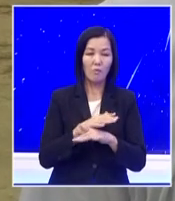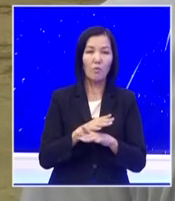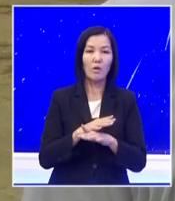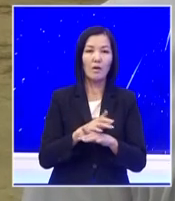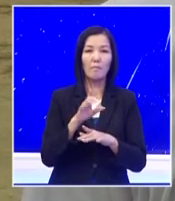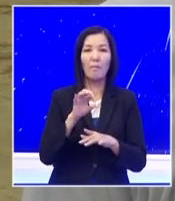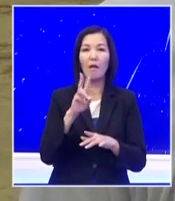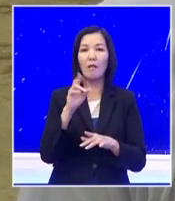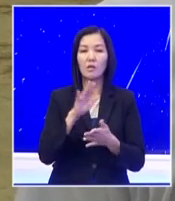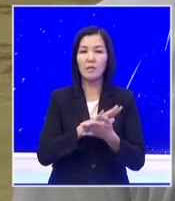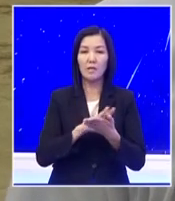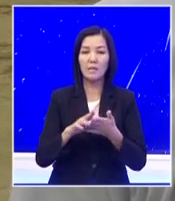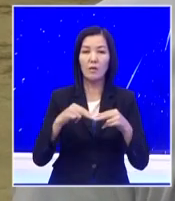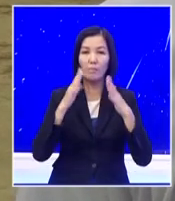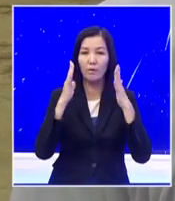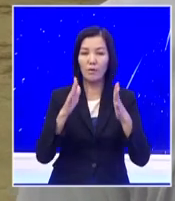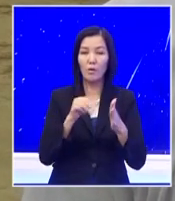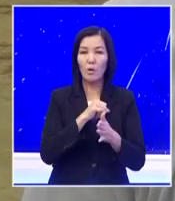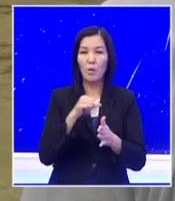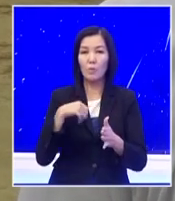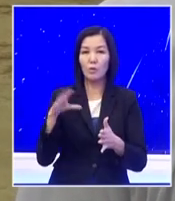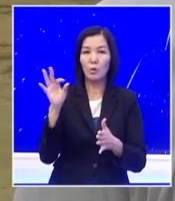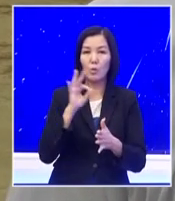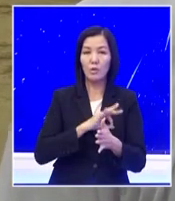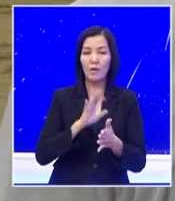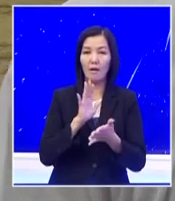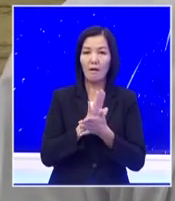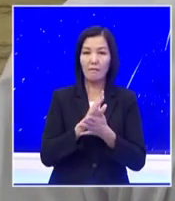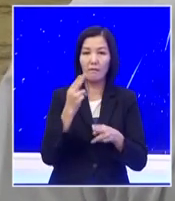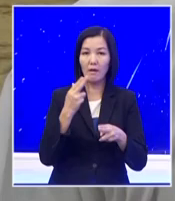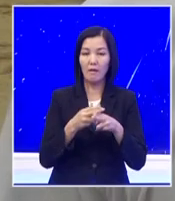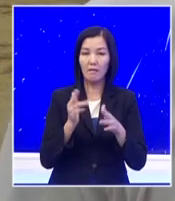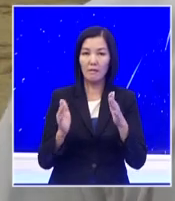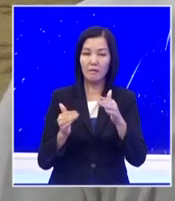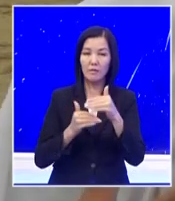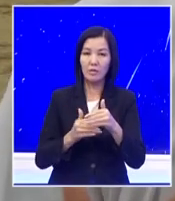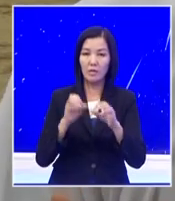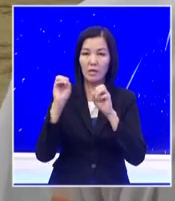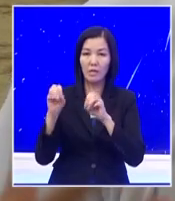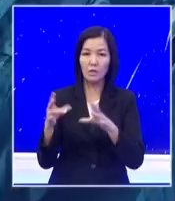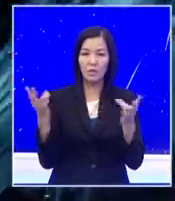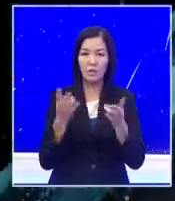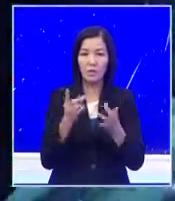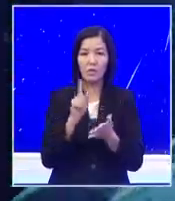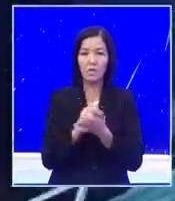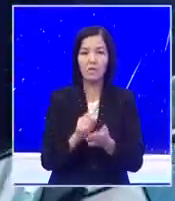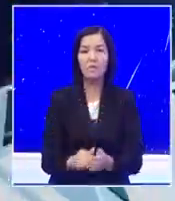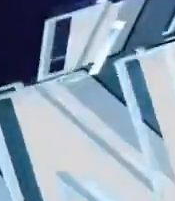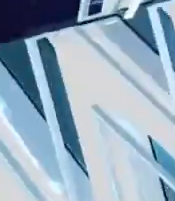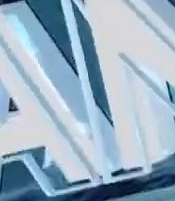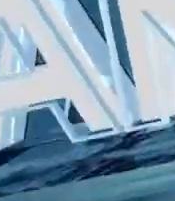тазалықты сақтауға шақырамыз. Адамдар өздері қолданған заттардың қатты қалдығын міндетті түрде қоқыс жәшігіне тастауы тиіс.